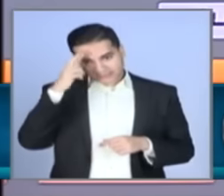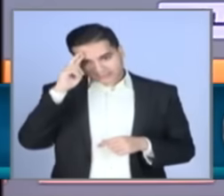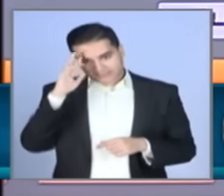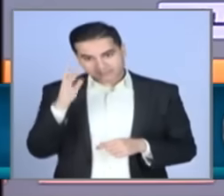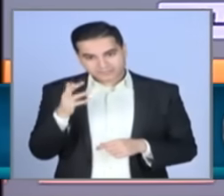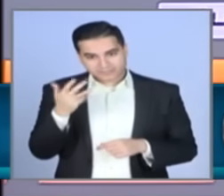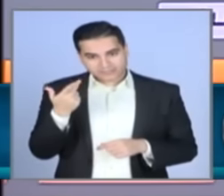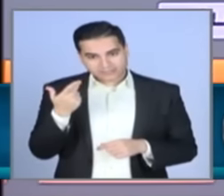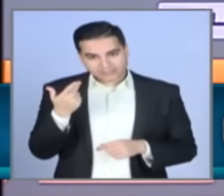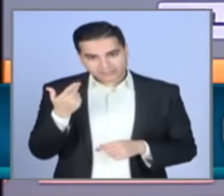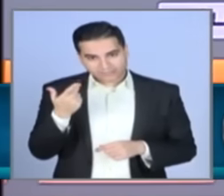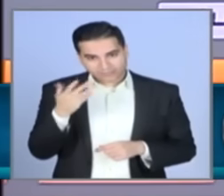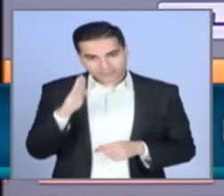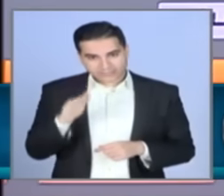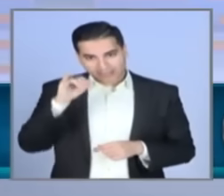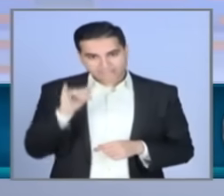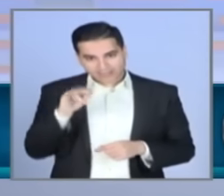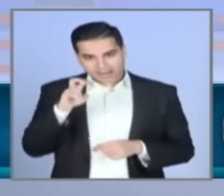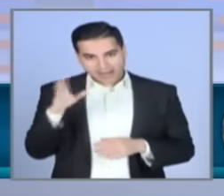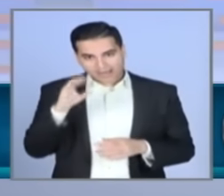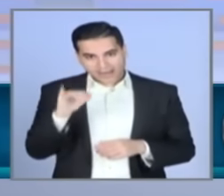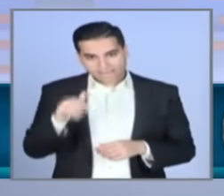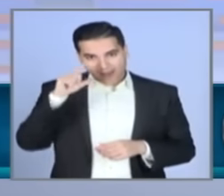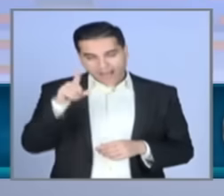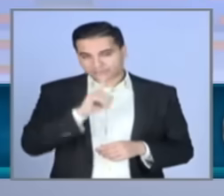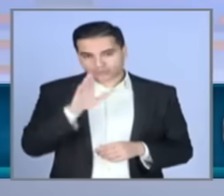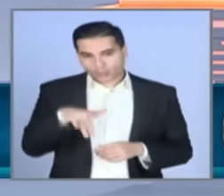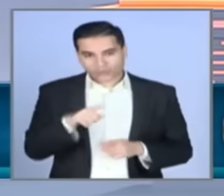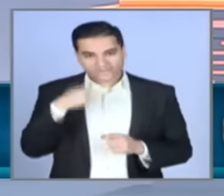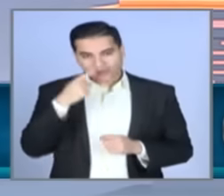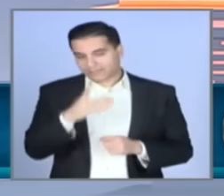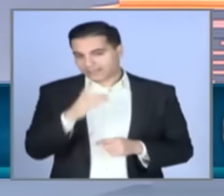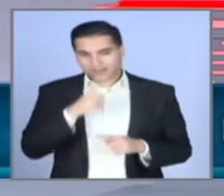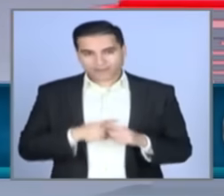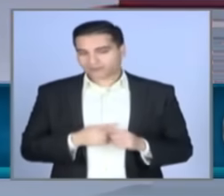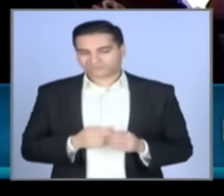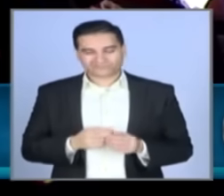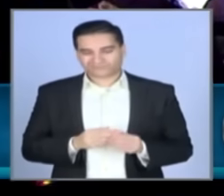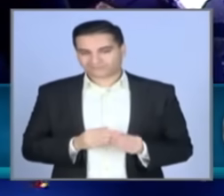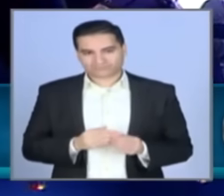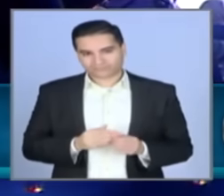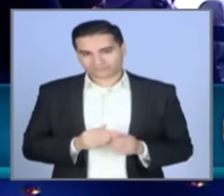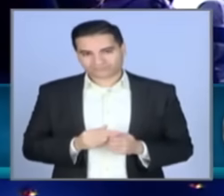اسمها يعني سامية جمال. سامية جمال ما كانتش في الفيلم. إجابة خاطئة.